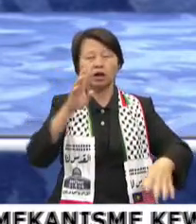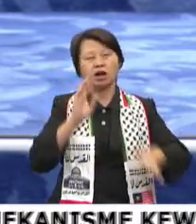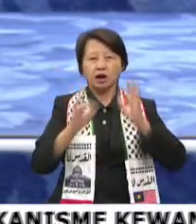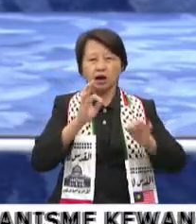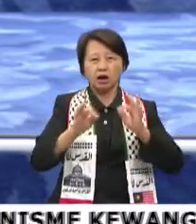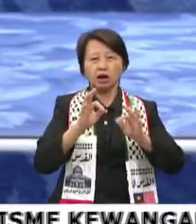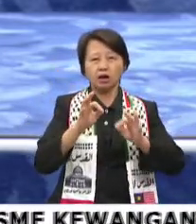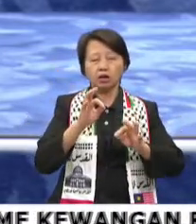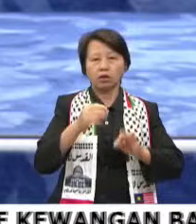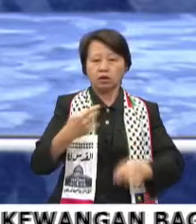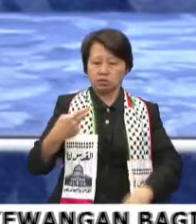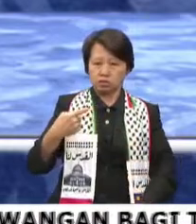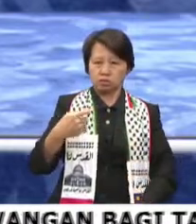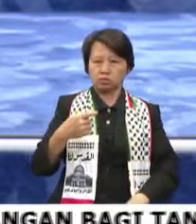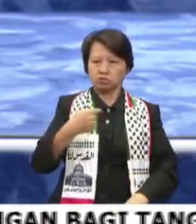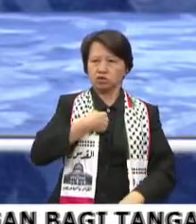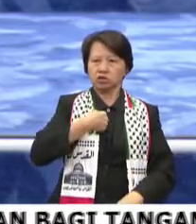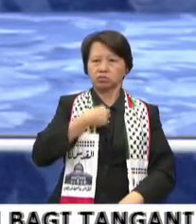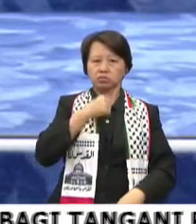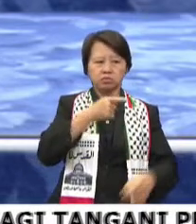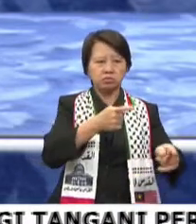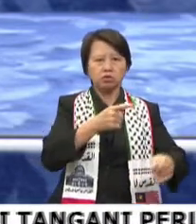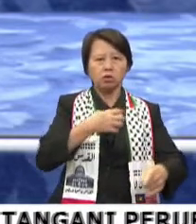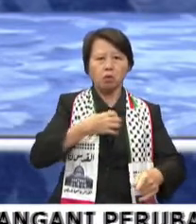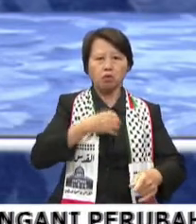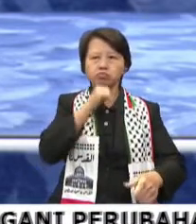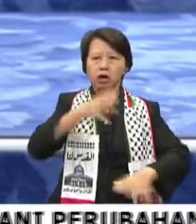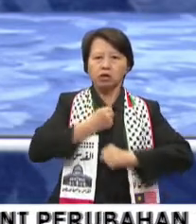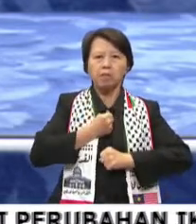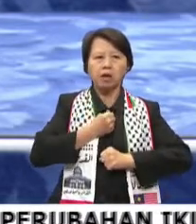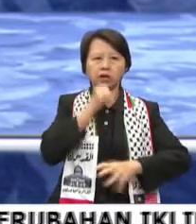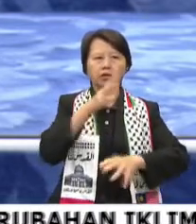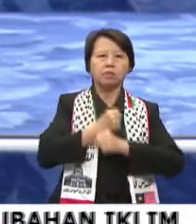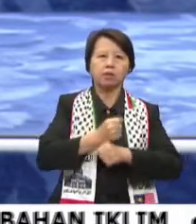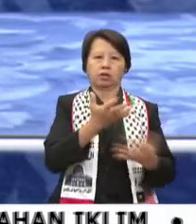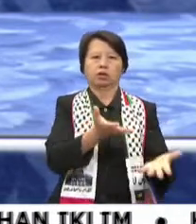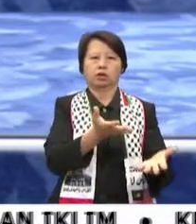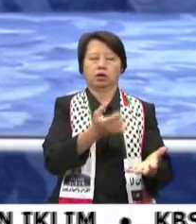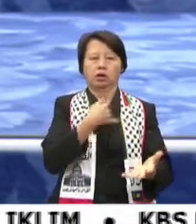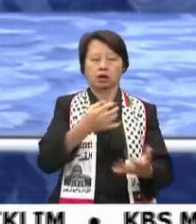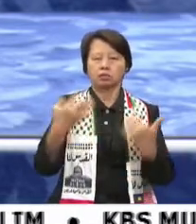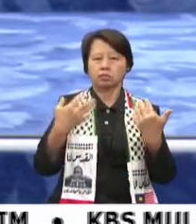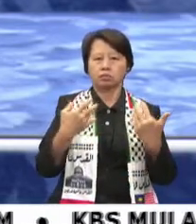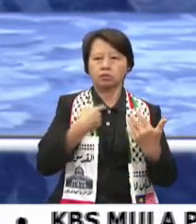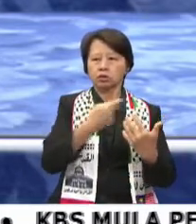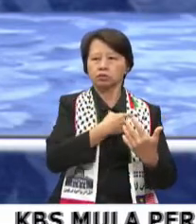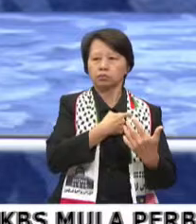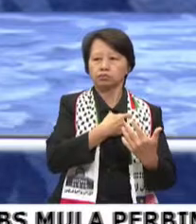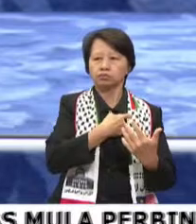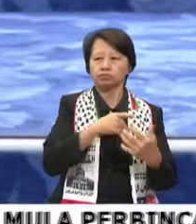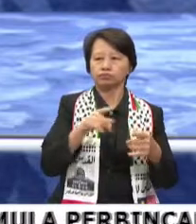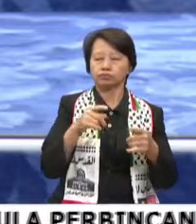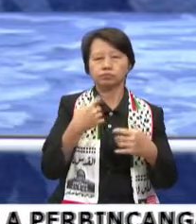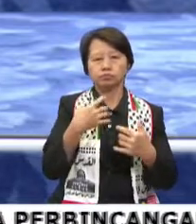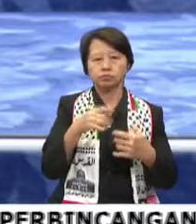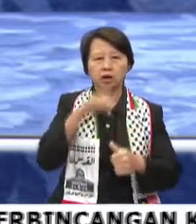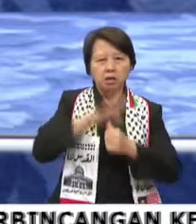seolah kami tidak mendapat faedah kami di apa di